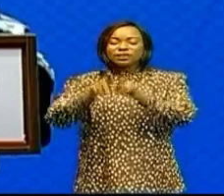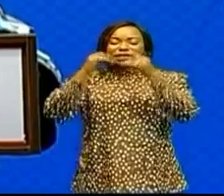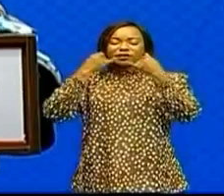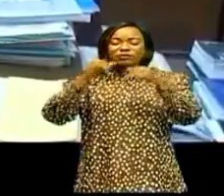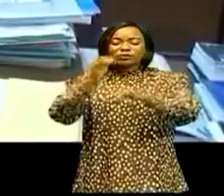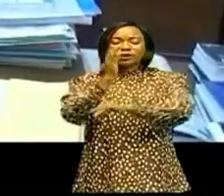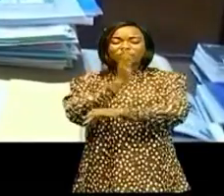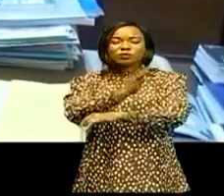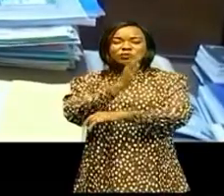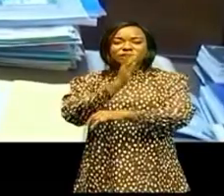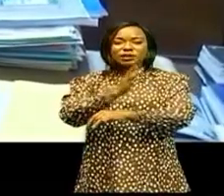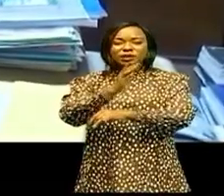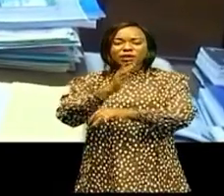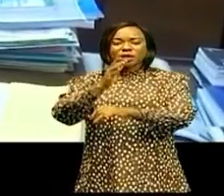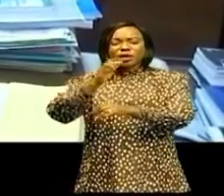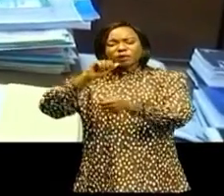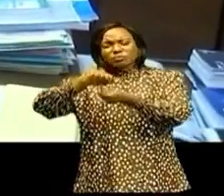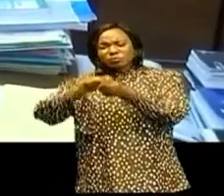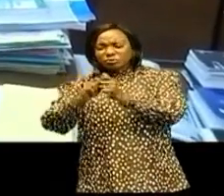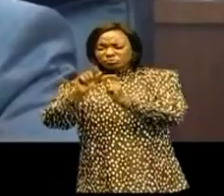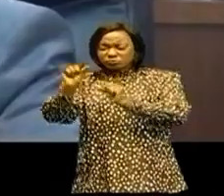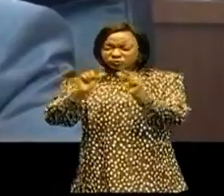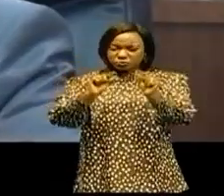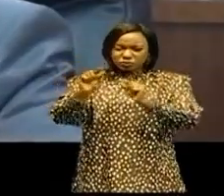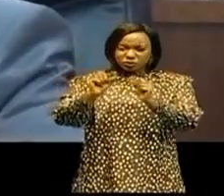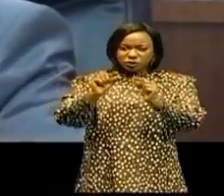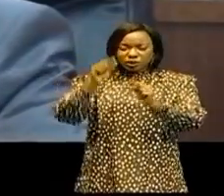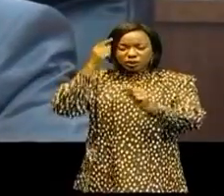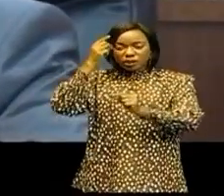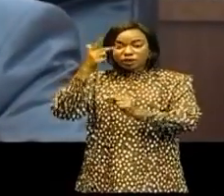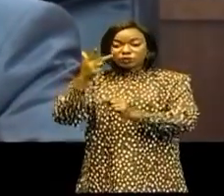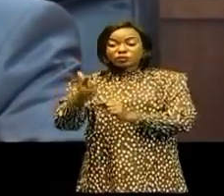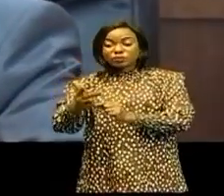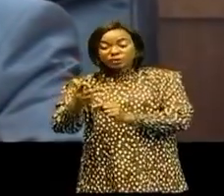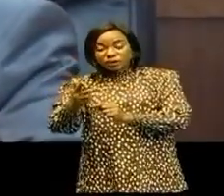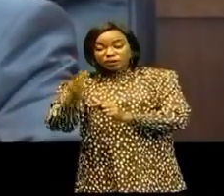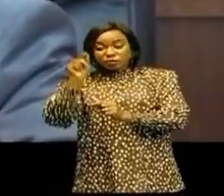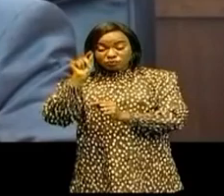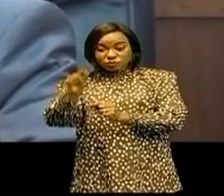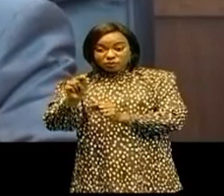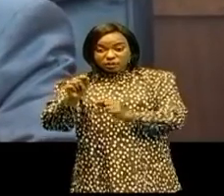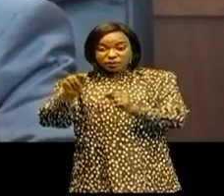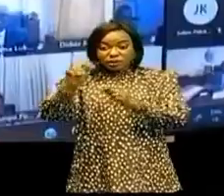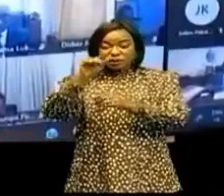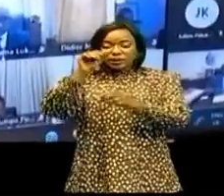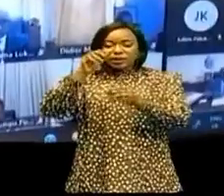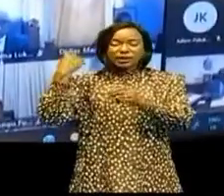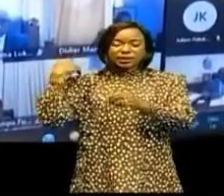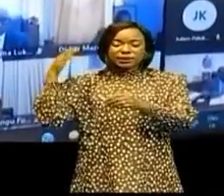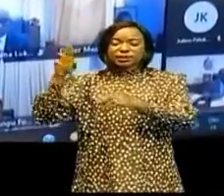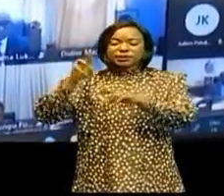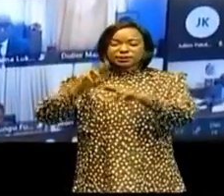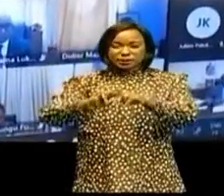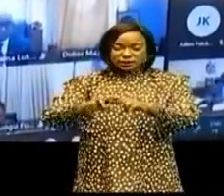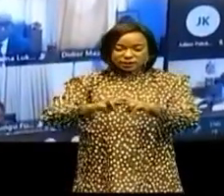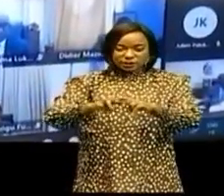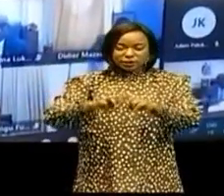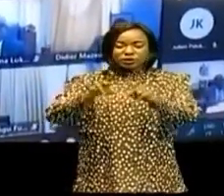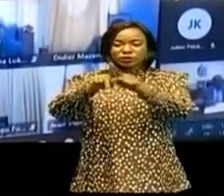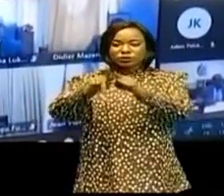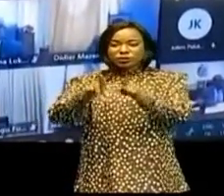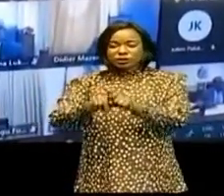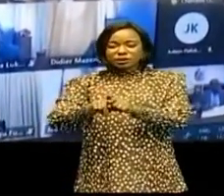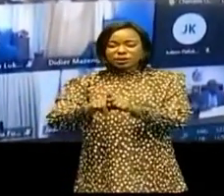Conseil de quelques faits qui ont marqué les trois secteurs opérationnels sous état de siège notamment,